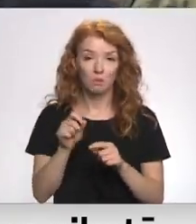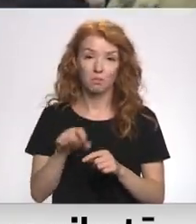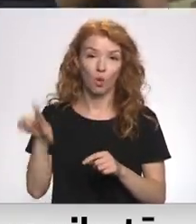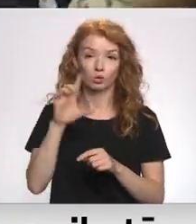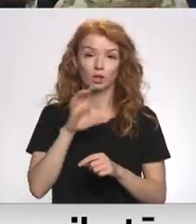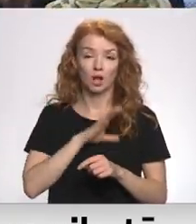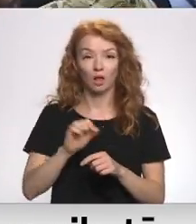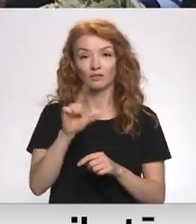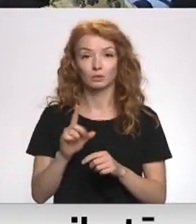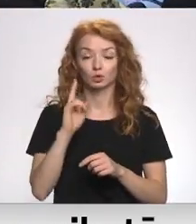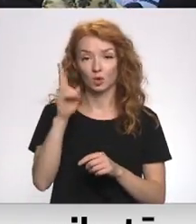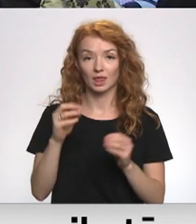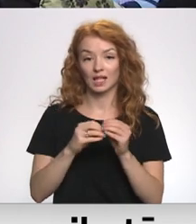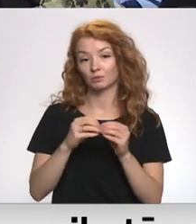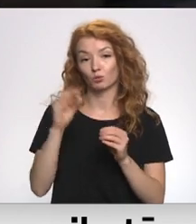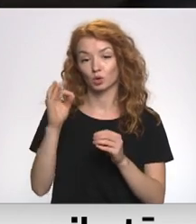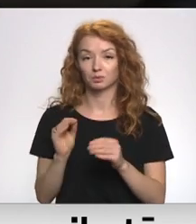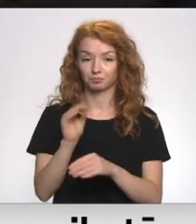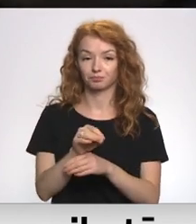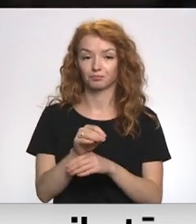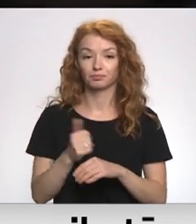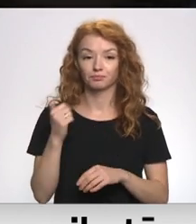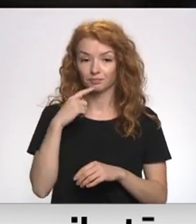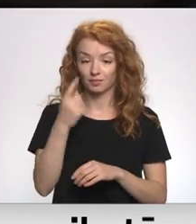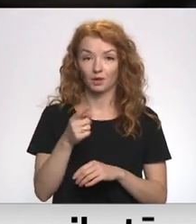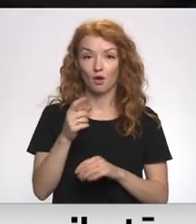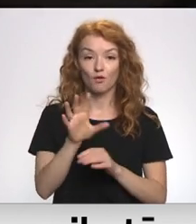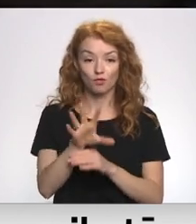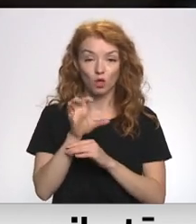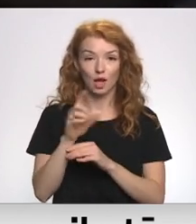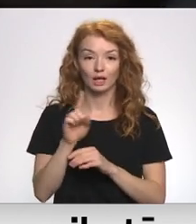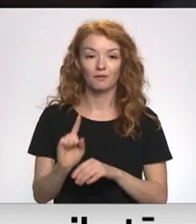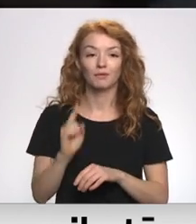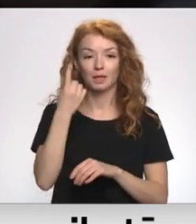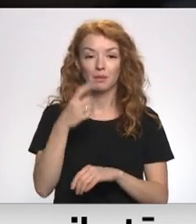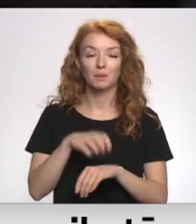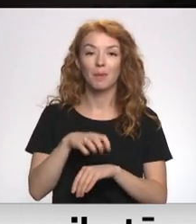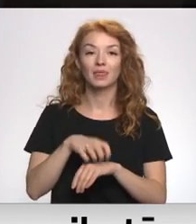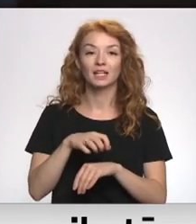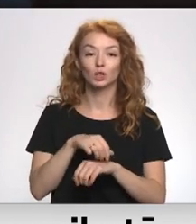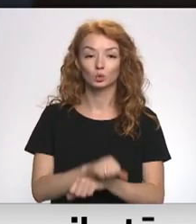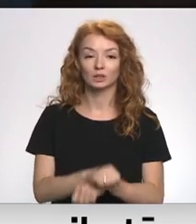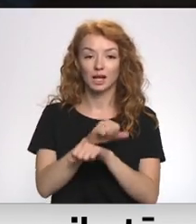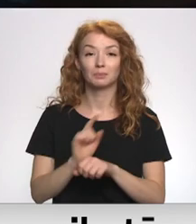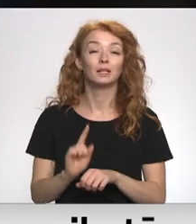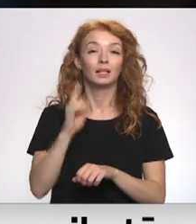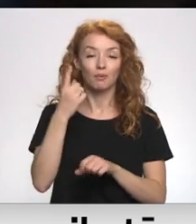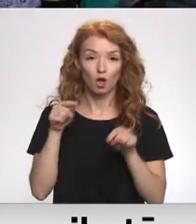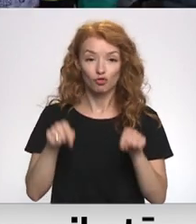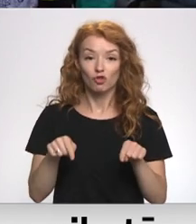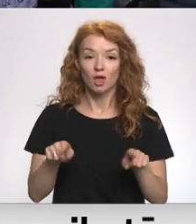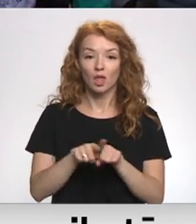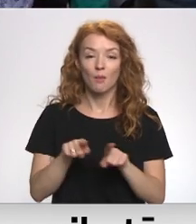par vismaz solītajiem 10%. Fotogrāfijā ir pats pirmais mediķu streiks. Pirmais šeit, pat šai